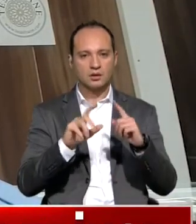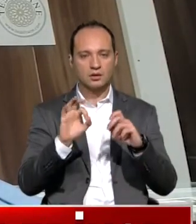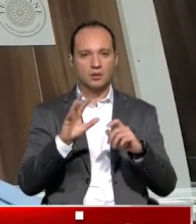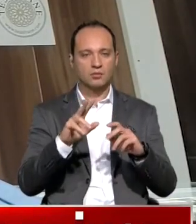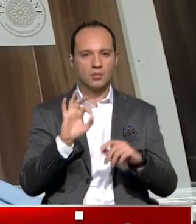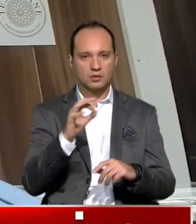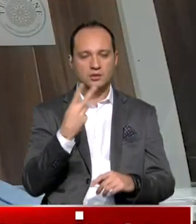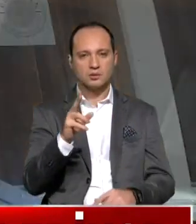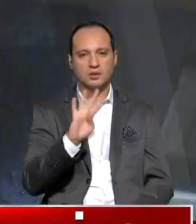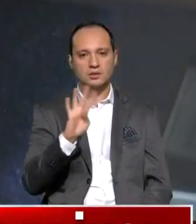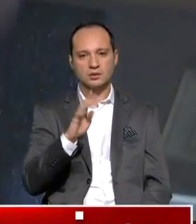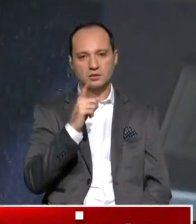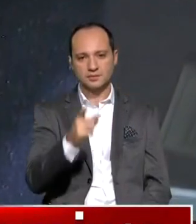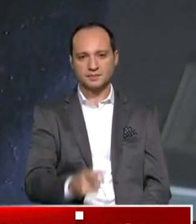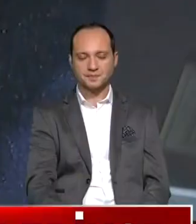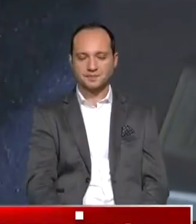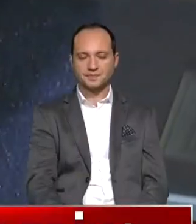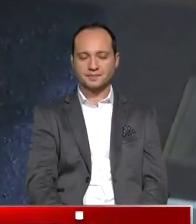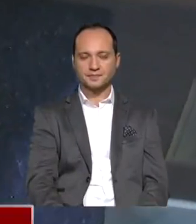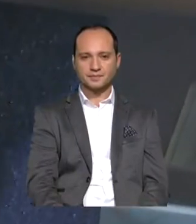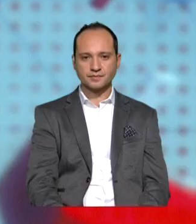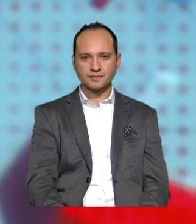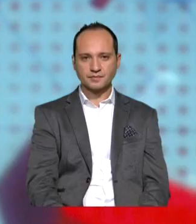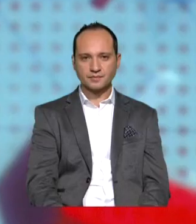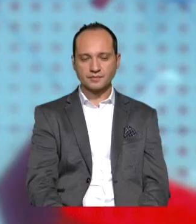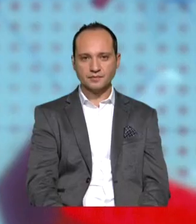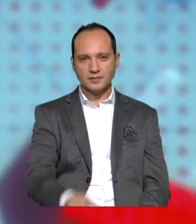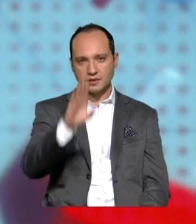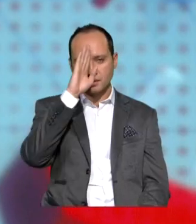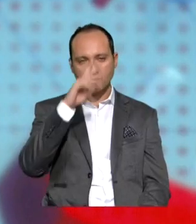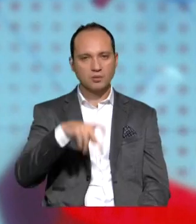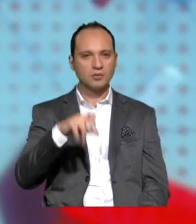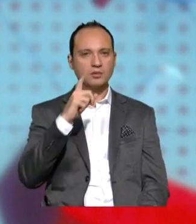altınsa 2040 lira. İstanbul Pendik